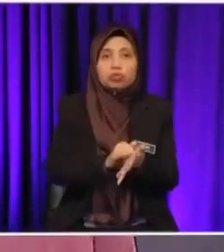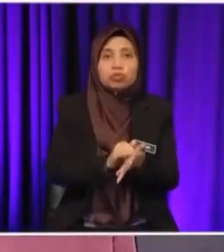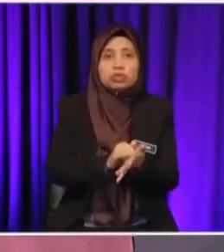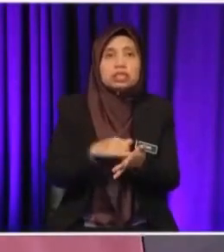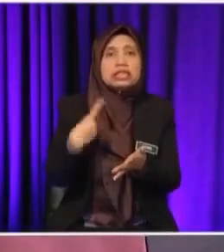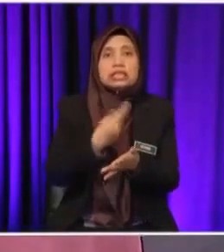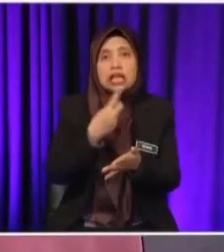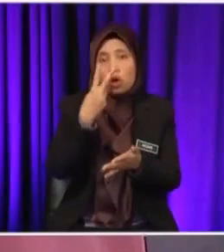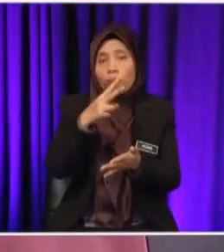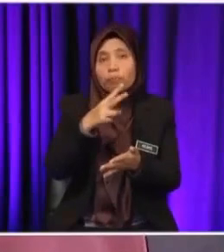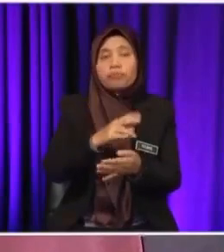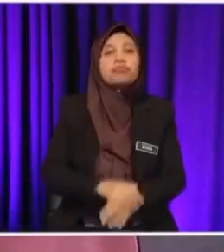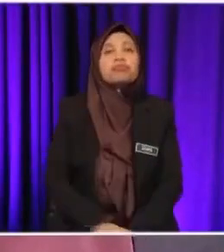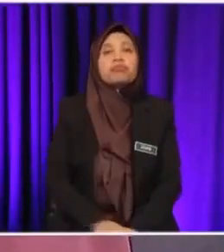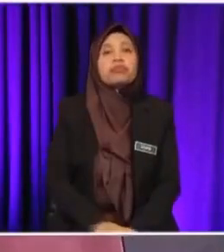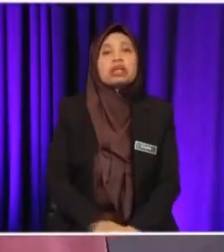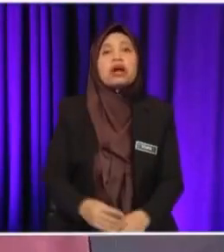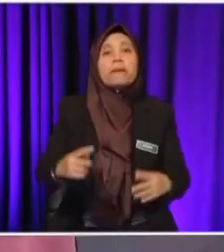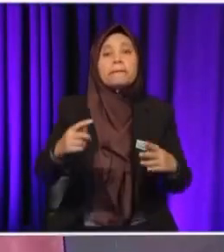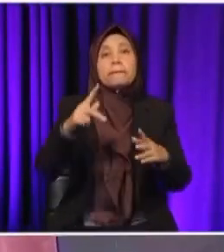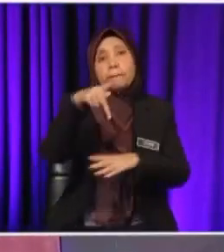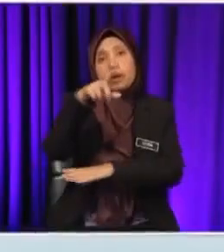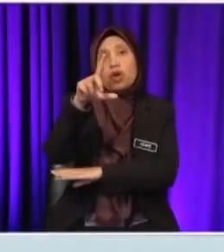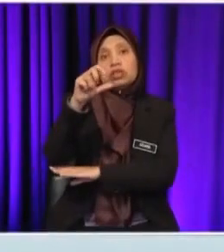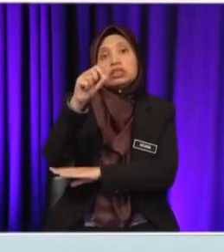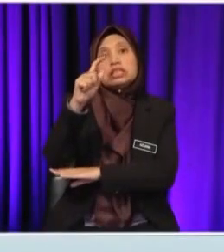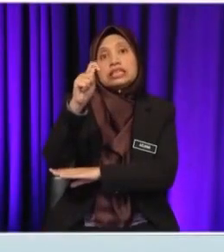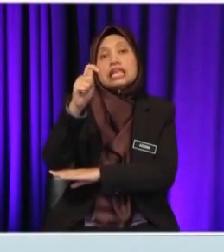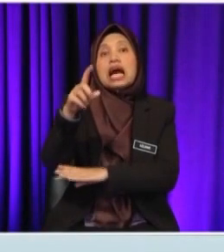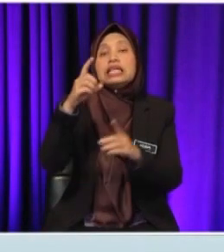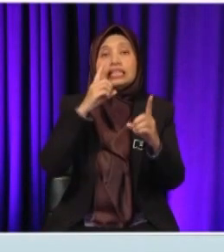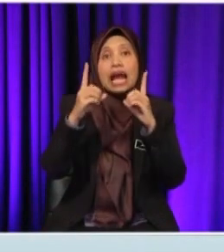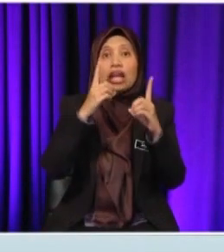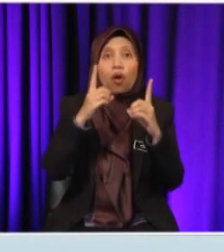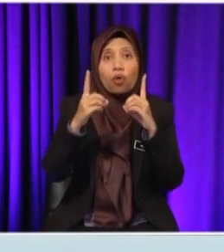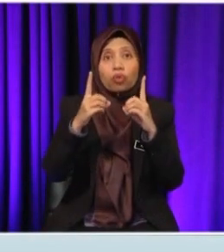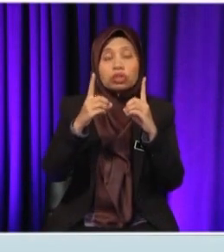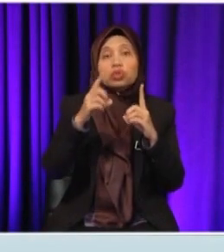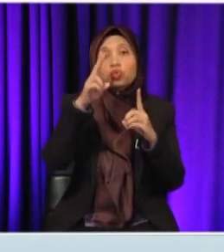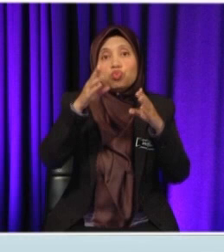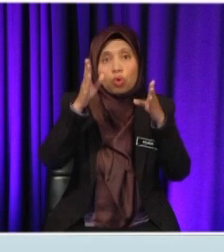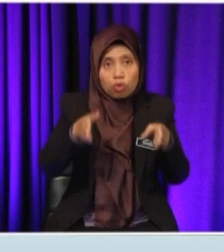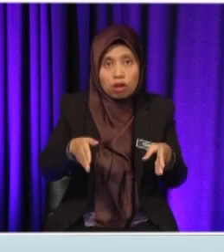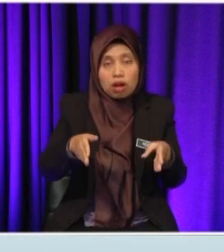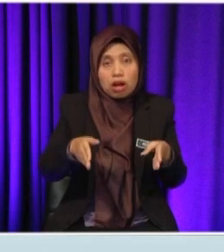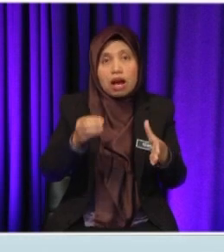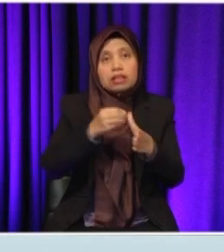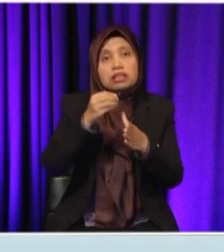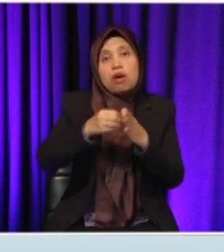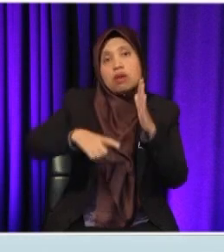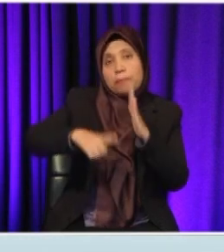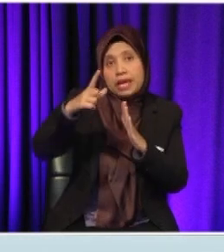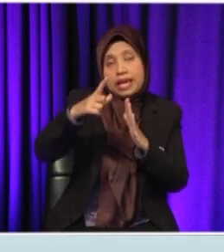lihat yang seterusnya adalah teknik plot dialog. Dialog merupakan pertuturan antara dua watak atau lebih daripada dua